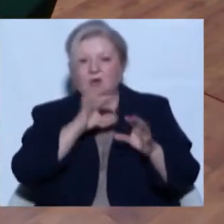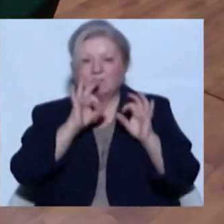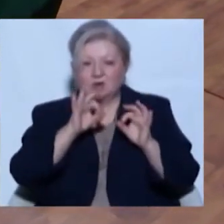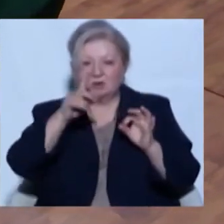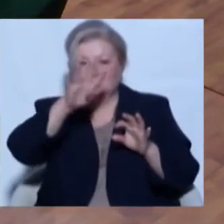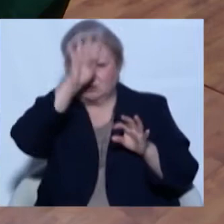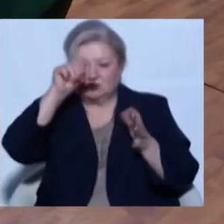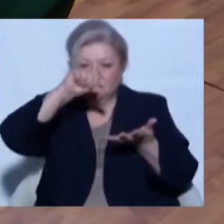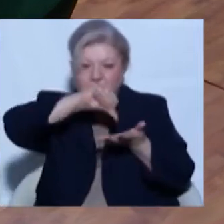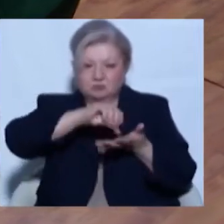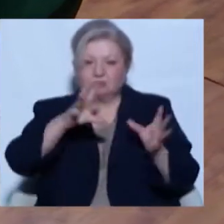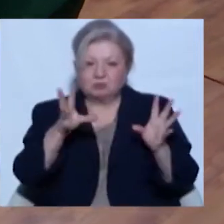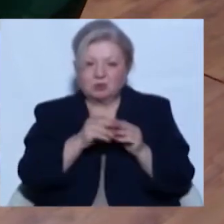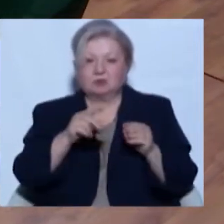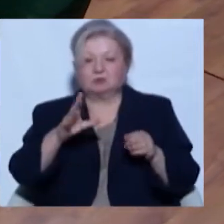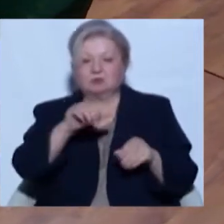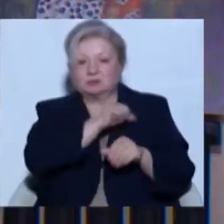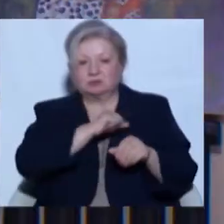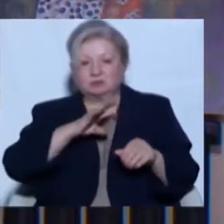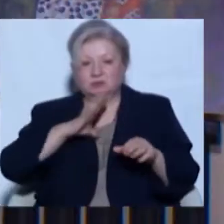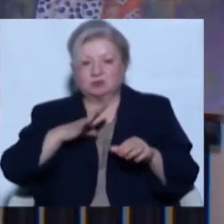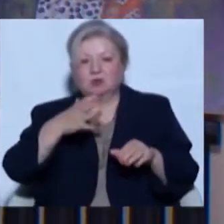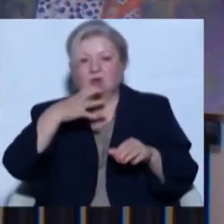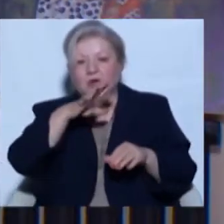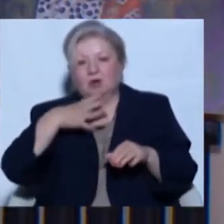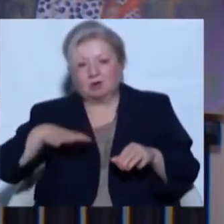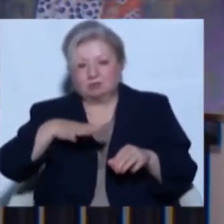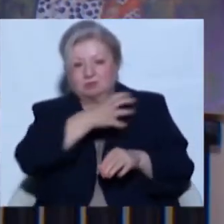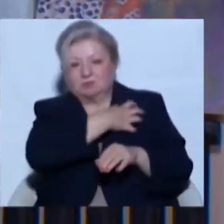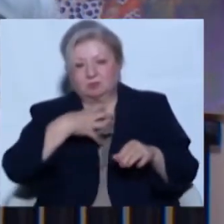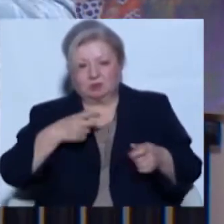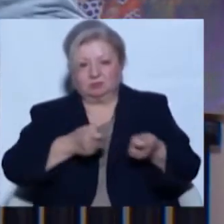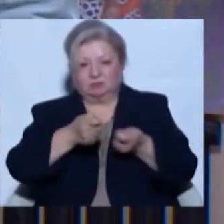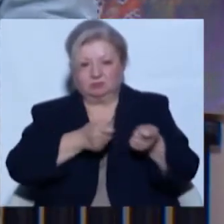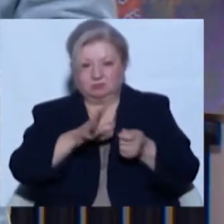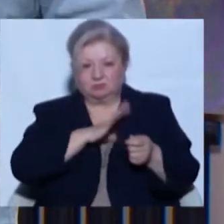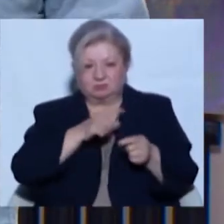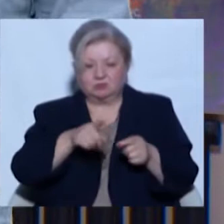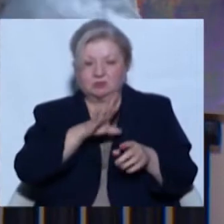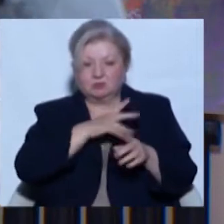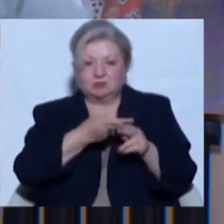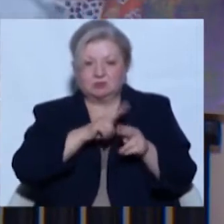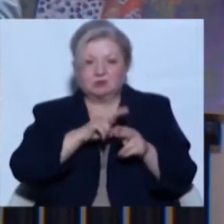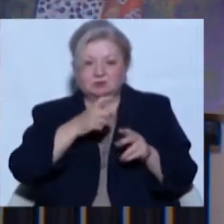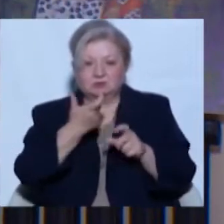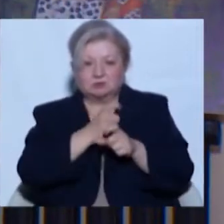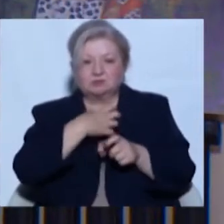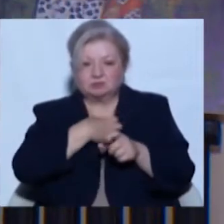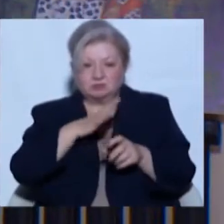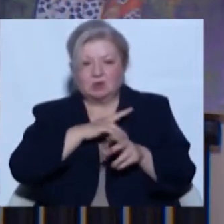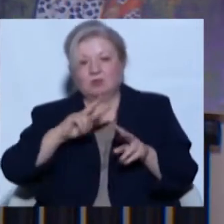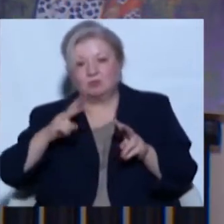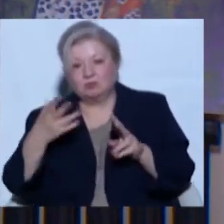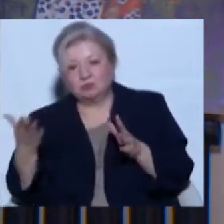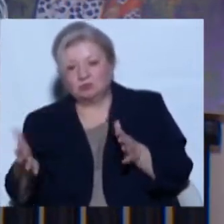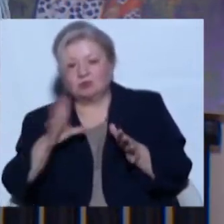ქართველი ქრისტიანი მეფეები განაგებდნენ. ამდენად ერთი ხოლმე ეს მომენტი იყო ძალიან მნიშვნელოვანი. მეორე ხოლმე ამას კიდევ